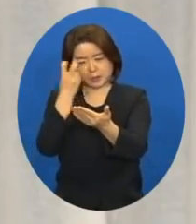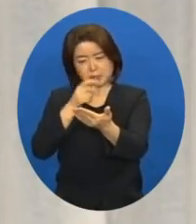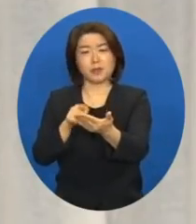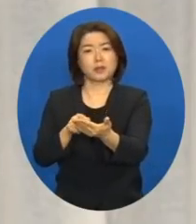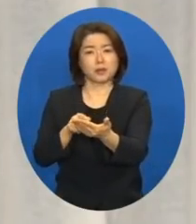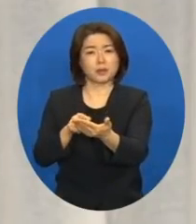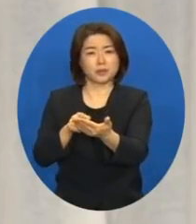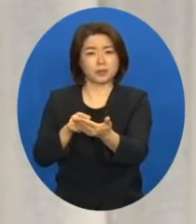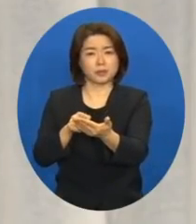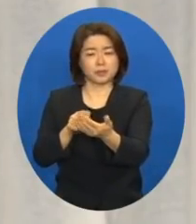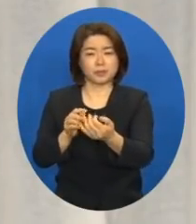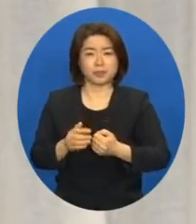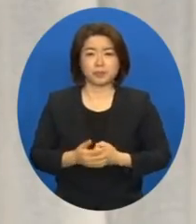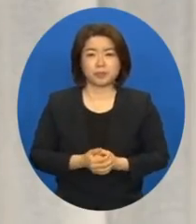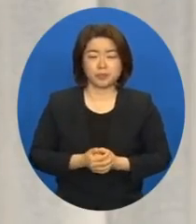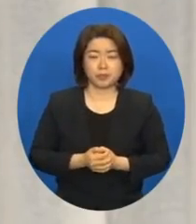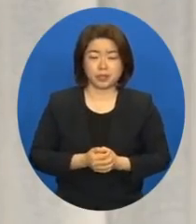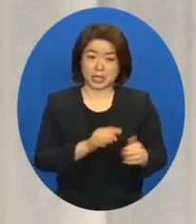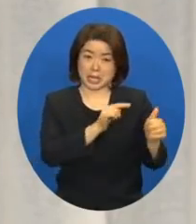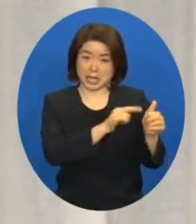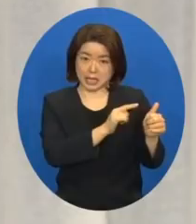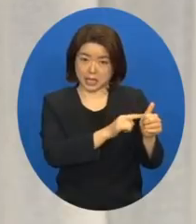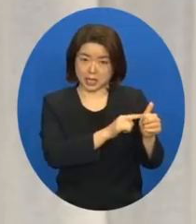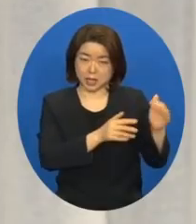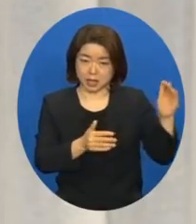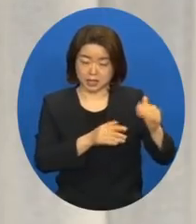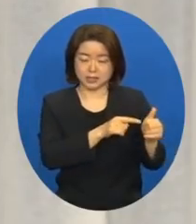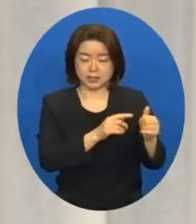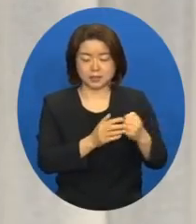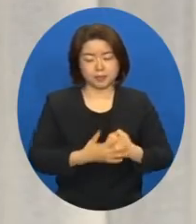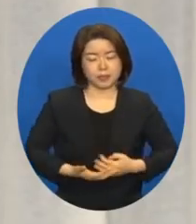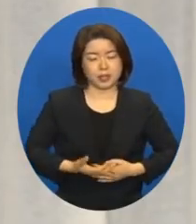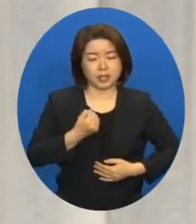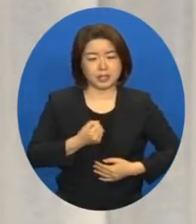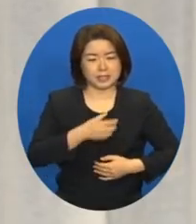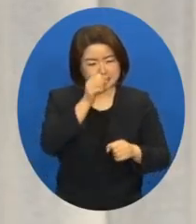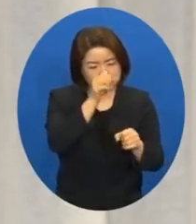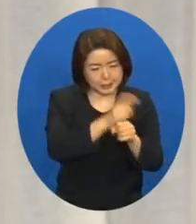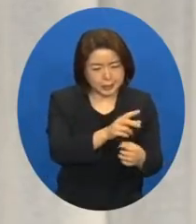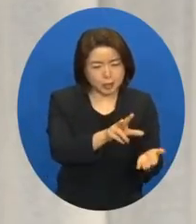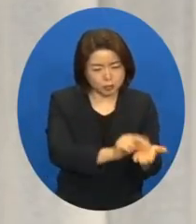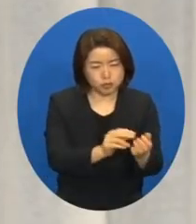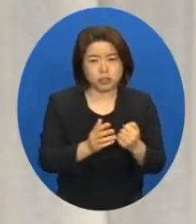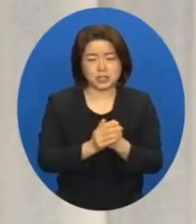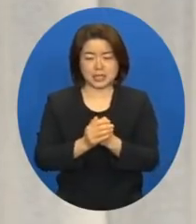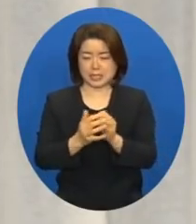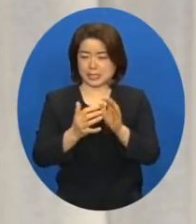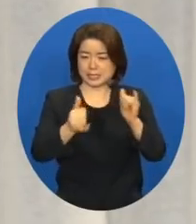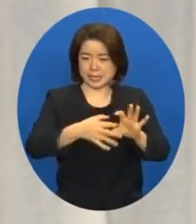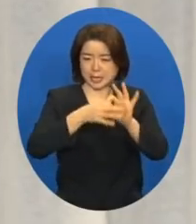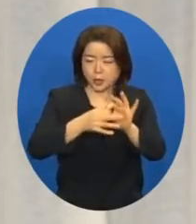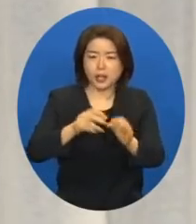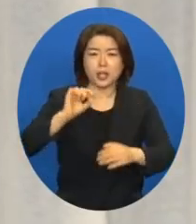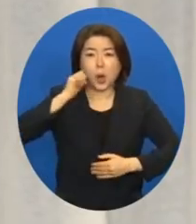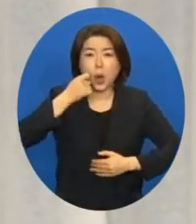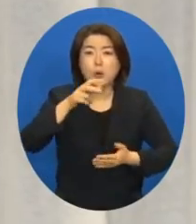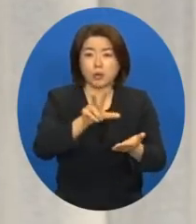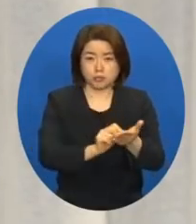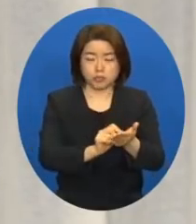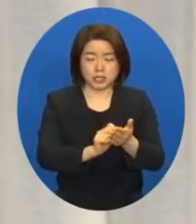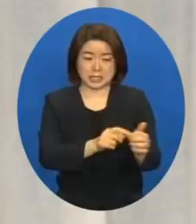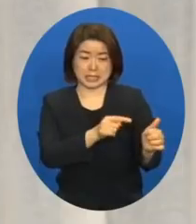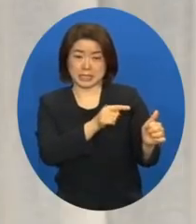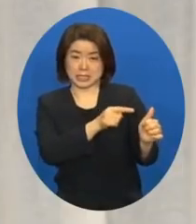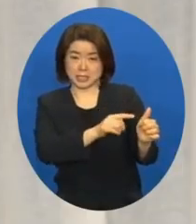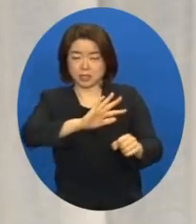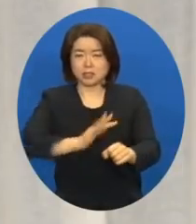해줍니다. 윌의 지금 가지고 있는 이 성격의 문제, 인간관계의 어려움의 문제는 윌의